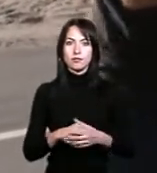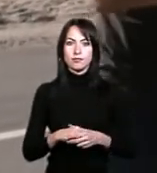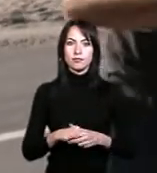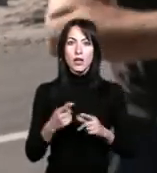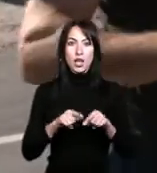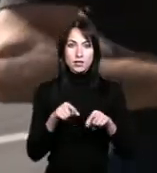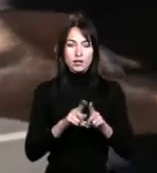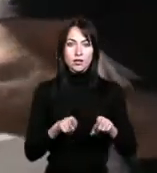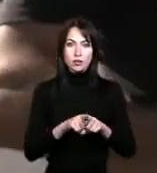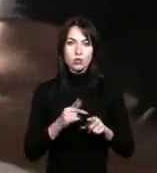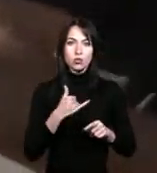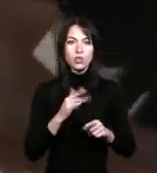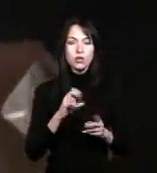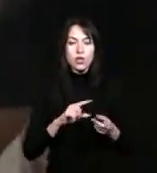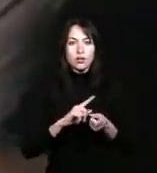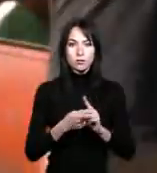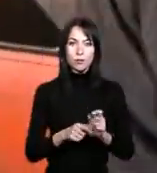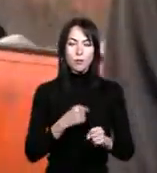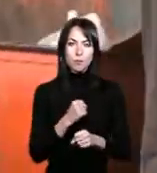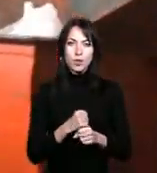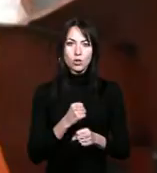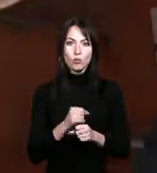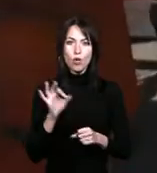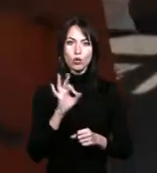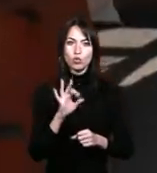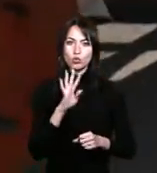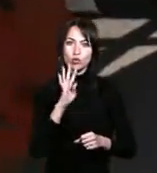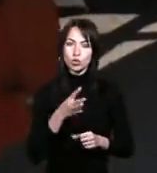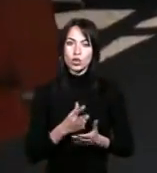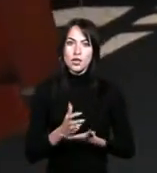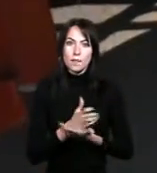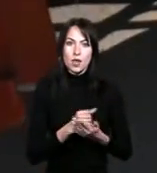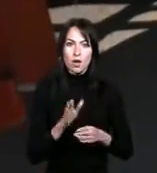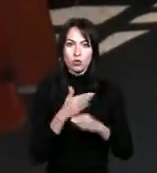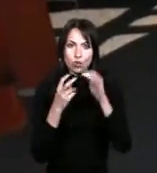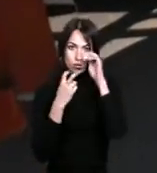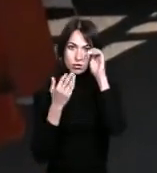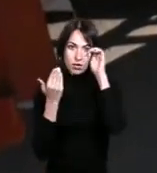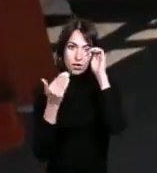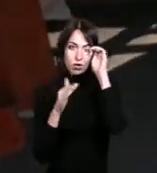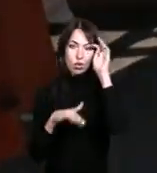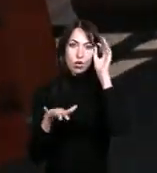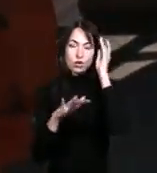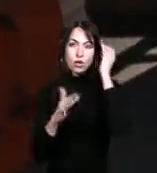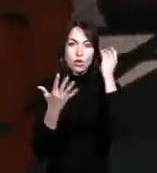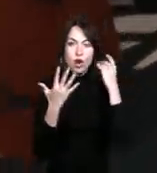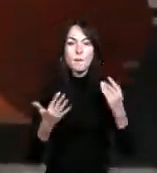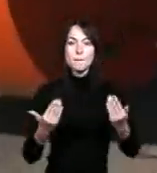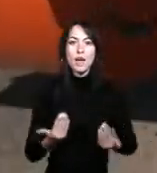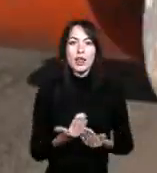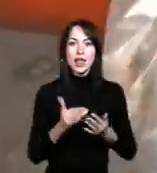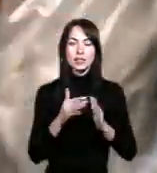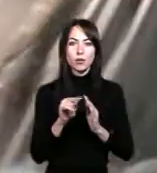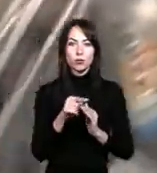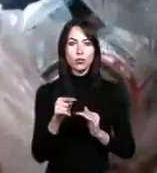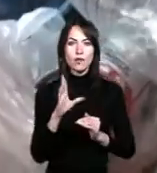Це теж у нас йде на переробку. Олександр 4 роки збирає та сортує сміття. Його територія – 5 населених пунктів Веденської